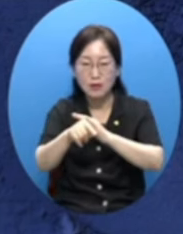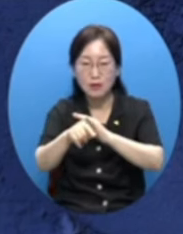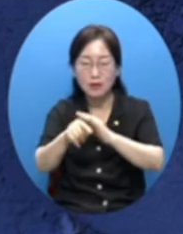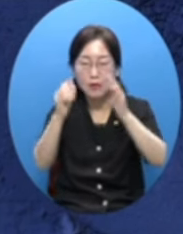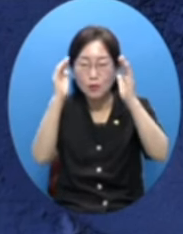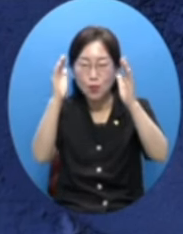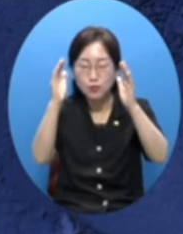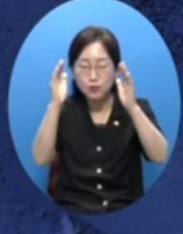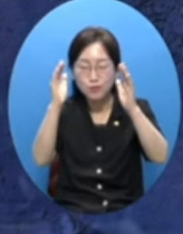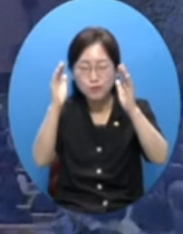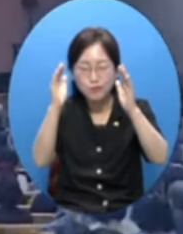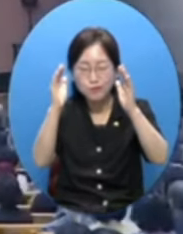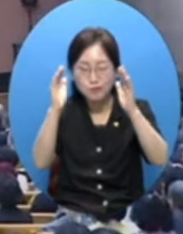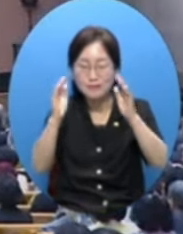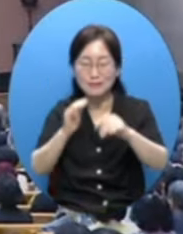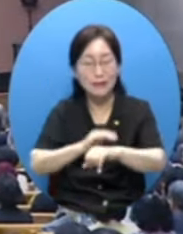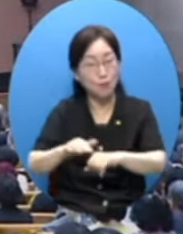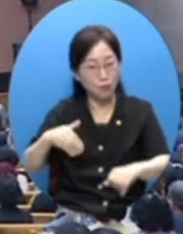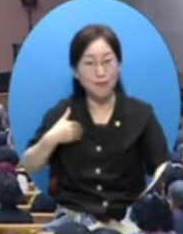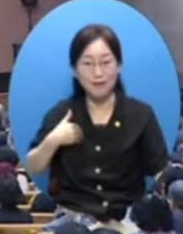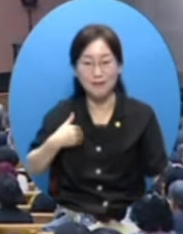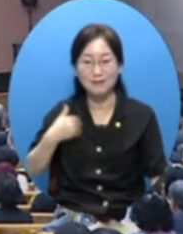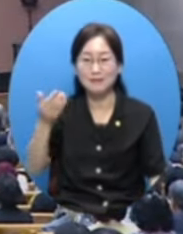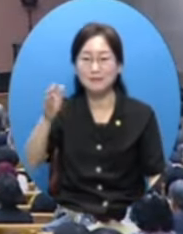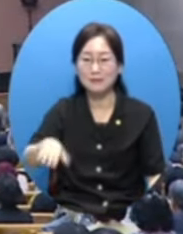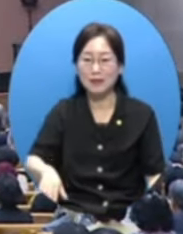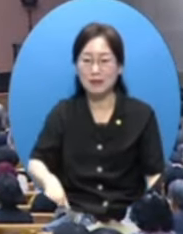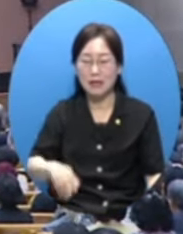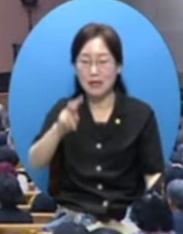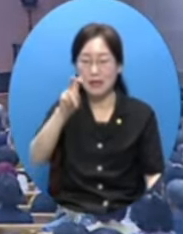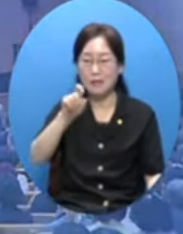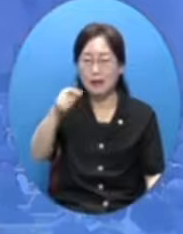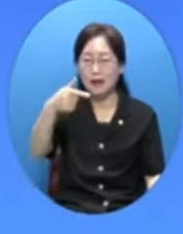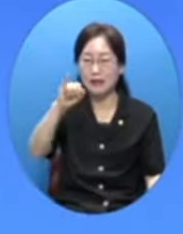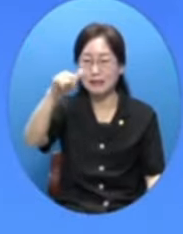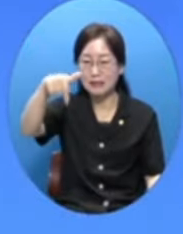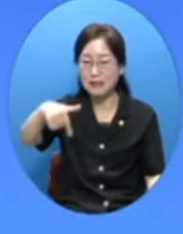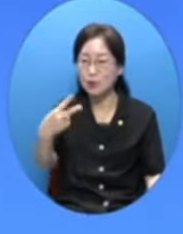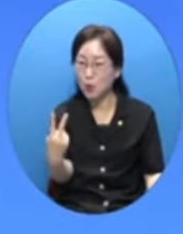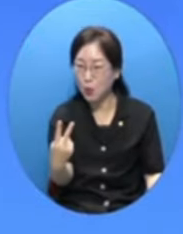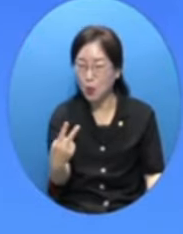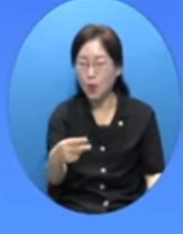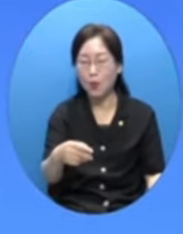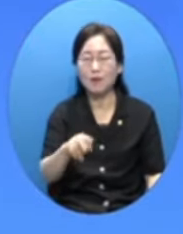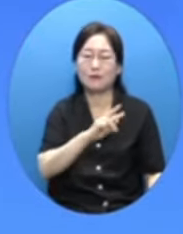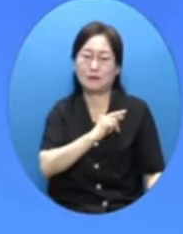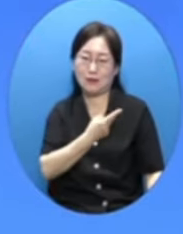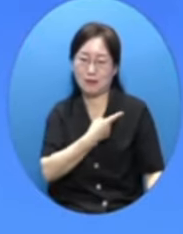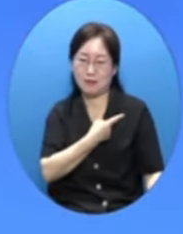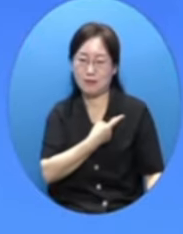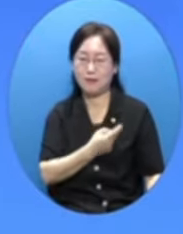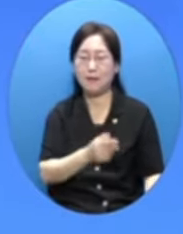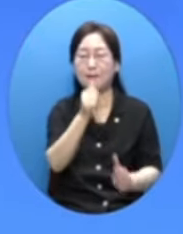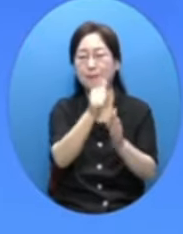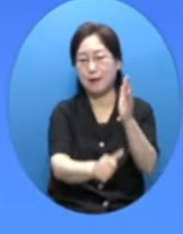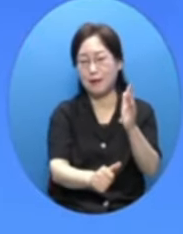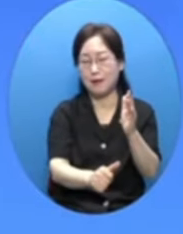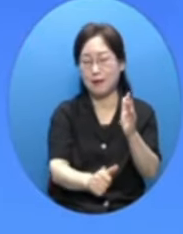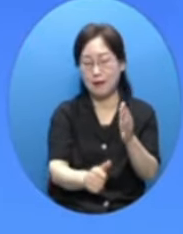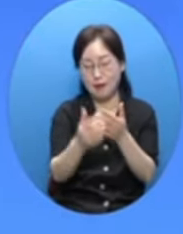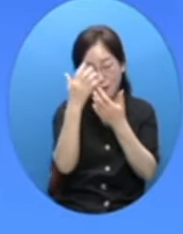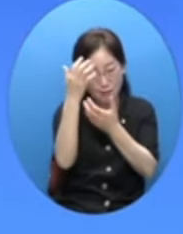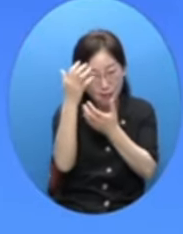공부는 제대로 했나 하는지 그 기록은 나오지 않지만 보면은 마니교라고 하는 이단에 빠져서 이단에 심취해